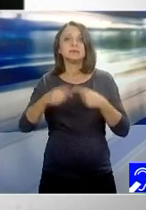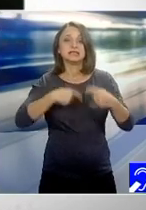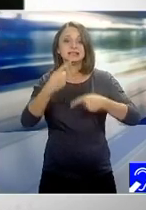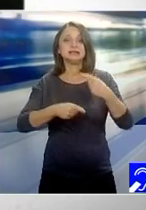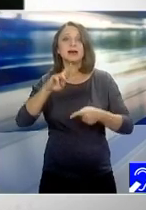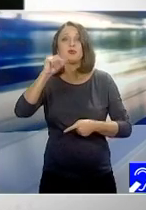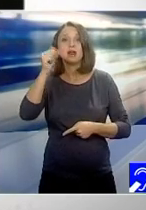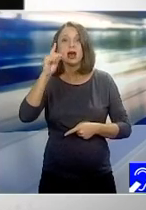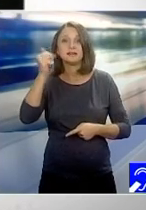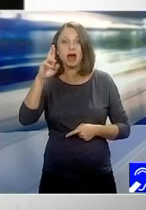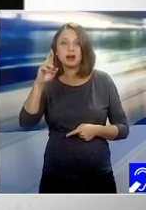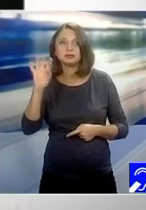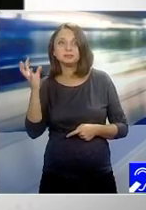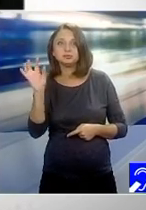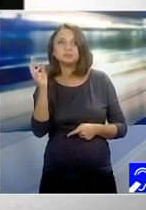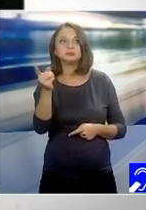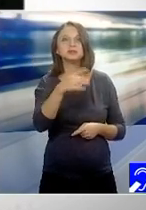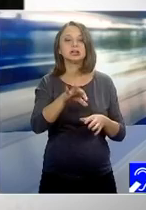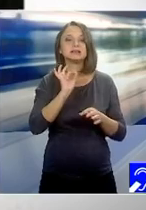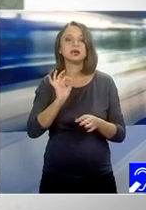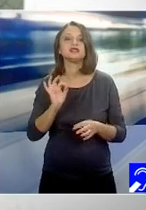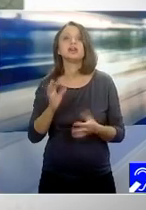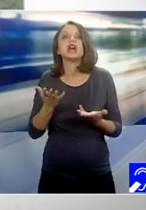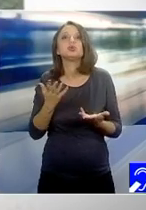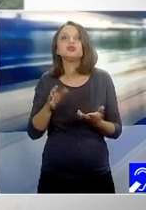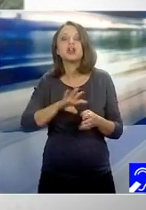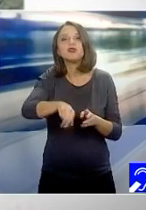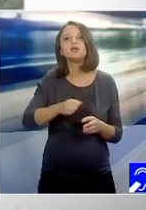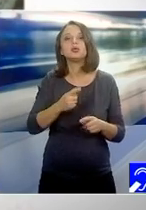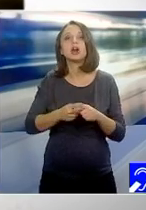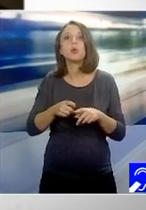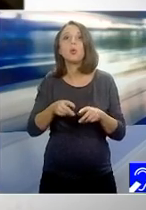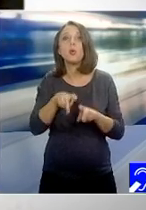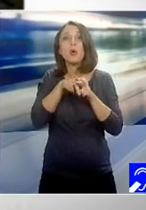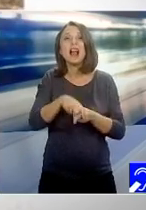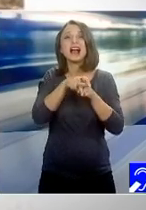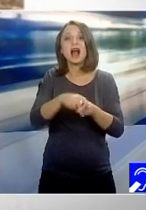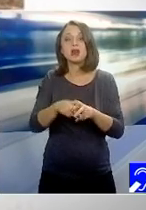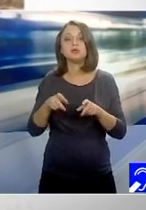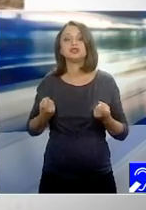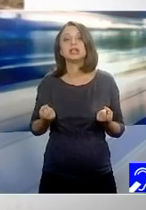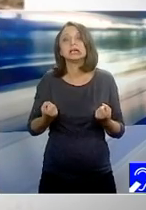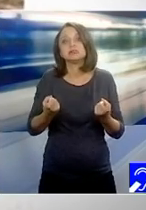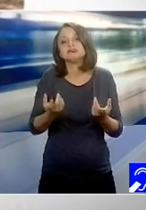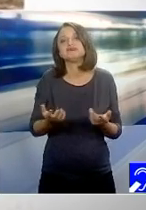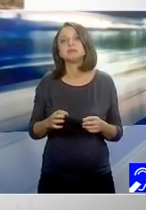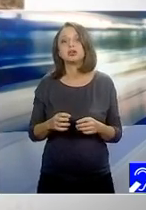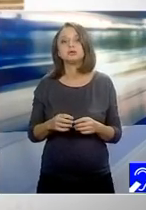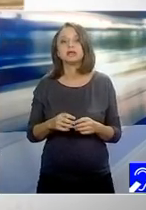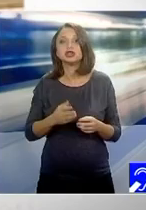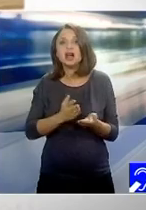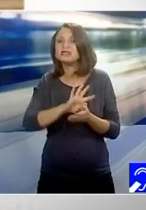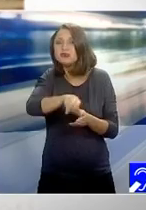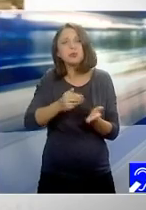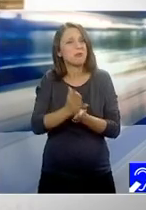se fură cu căruța și cu calul, dar se fură în permanență. Locul unde